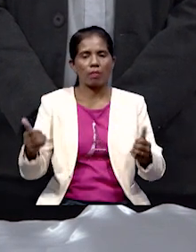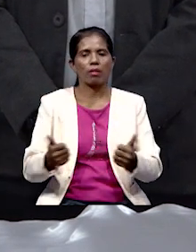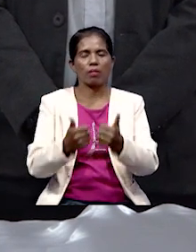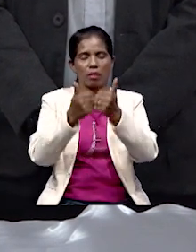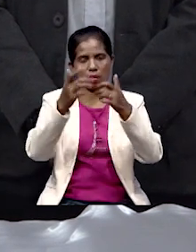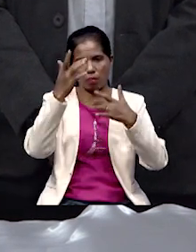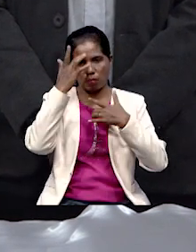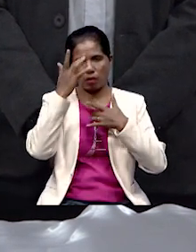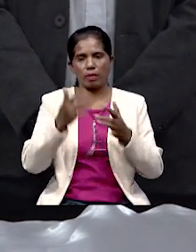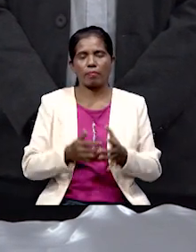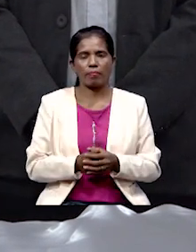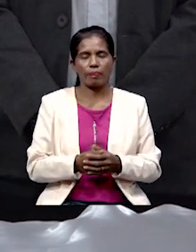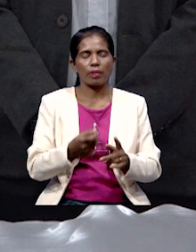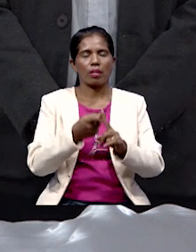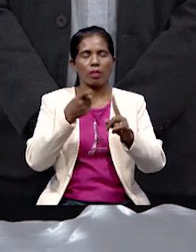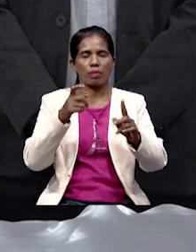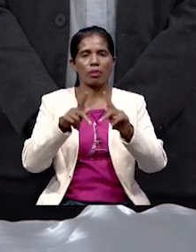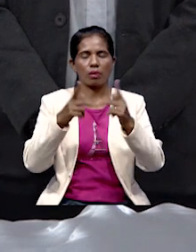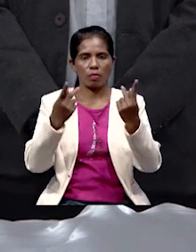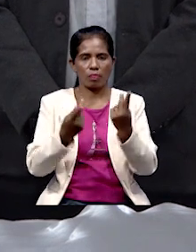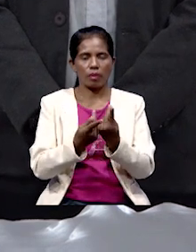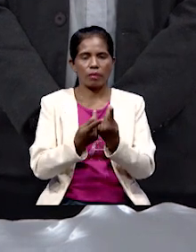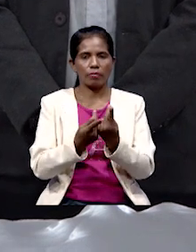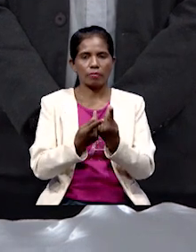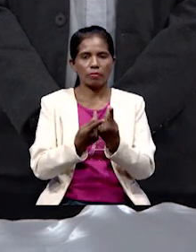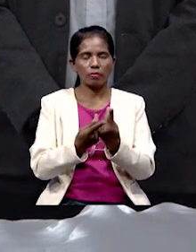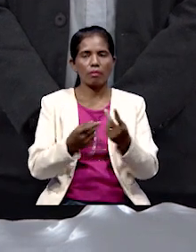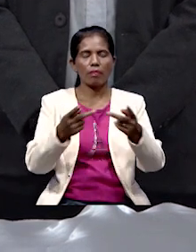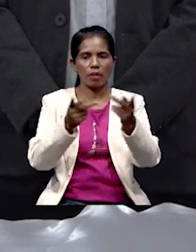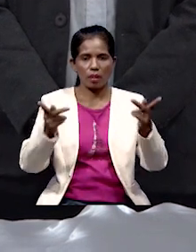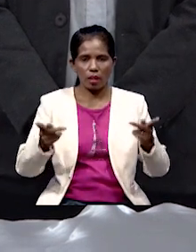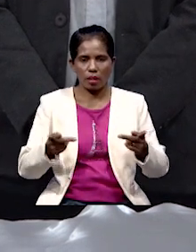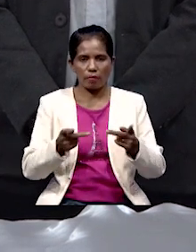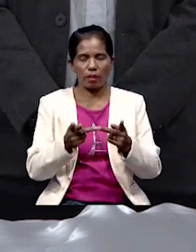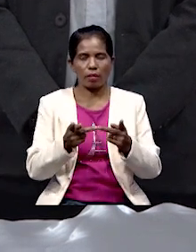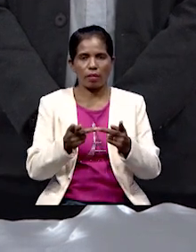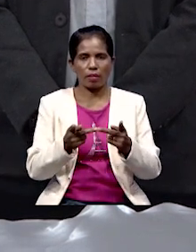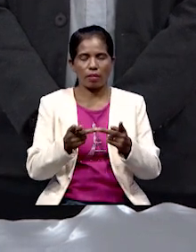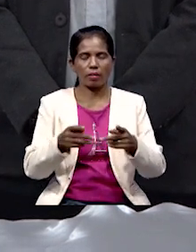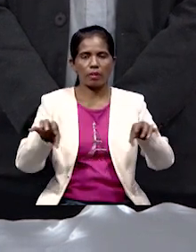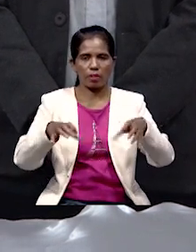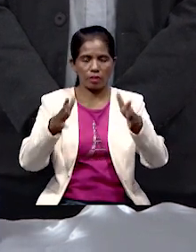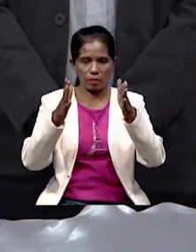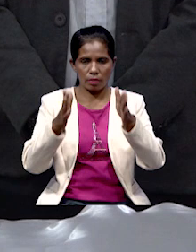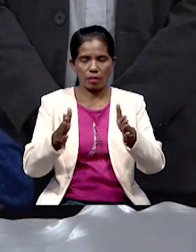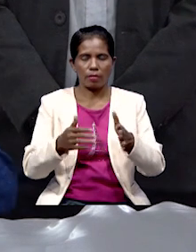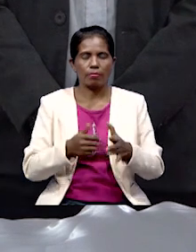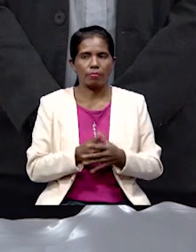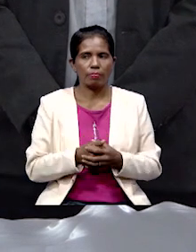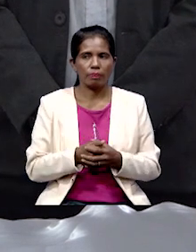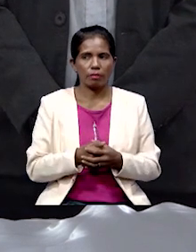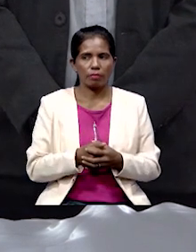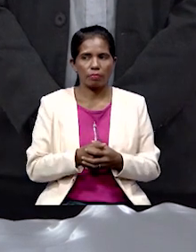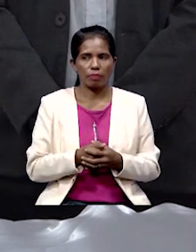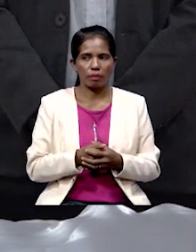moras. Liusi kompanyia ni ia fatin nabe trabalhador serbisu ba. Perudu